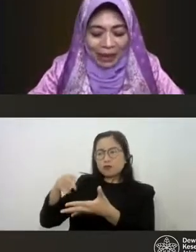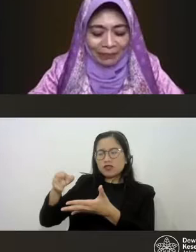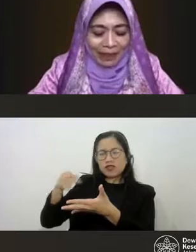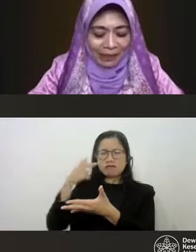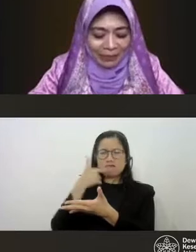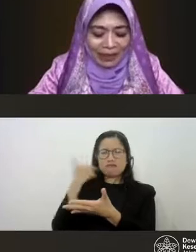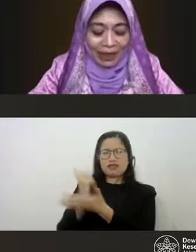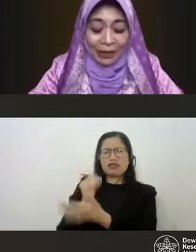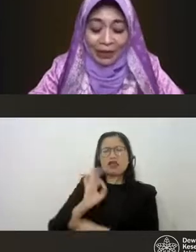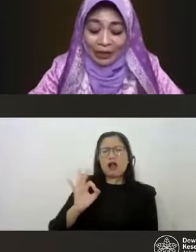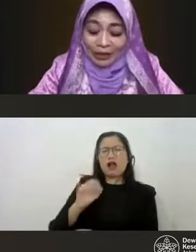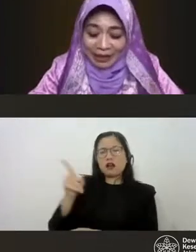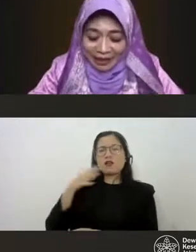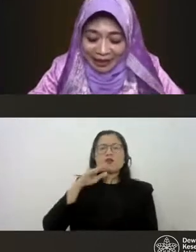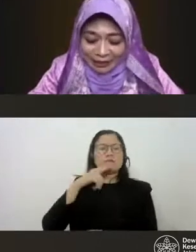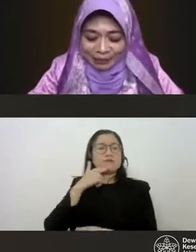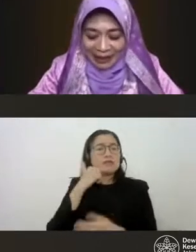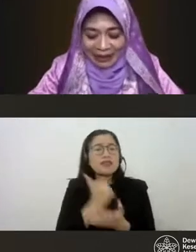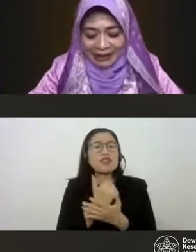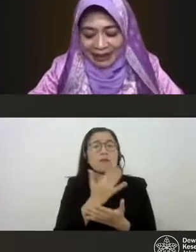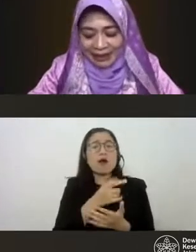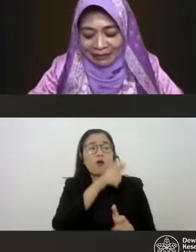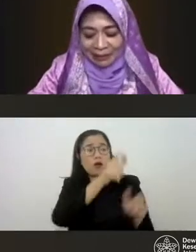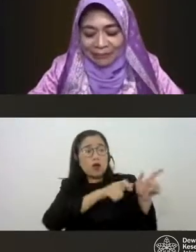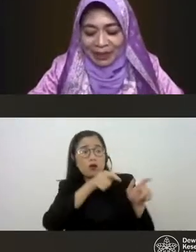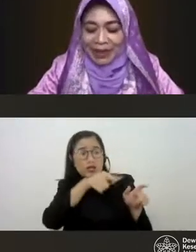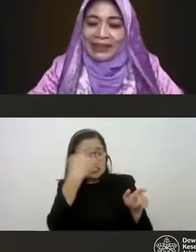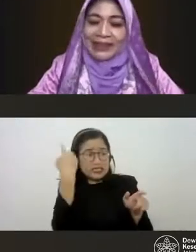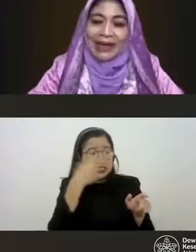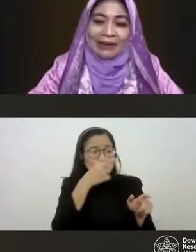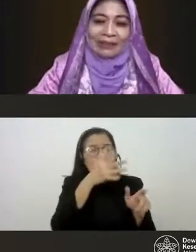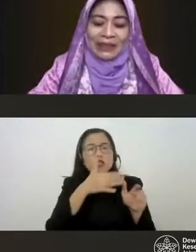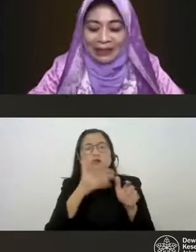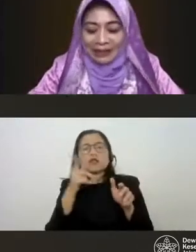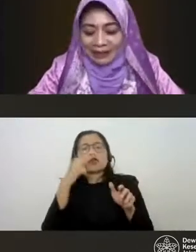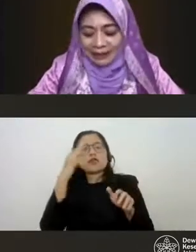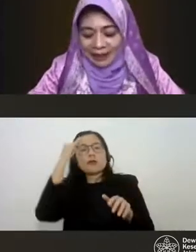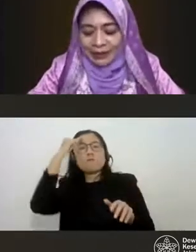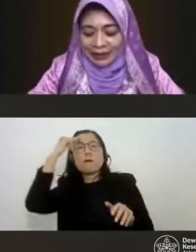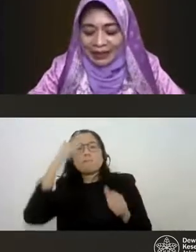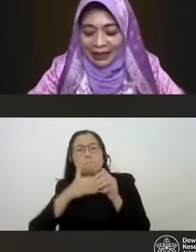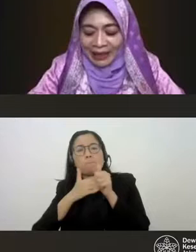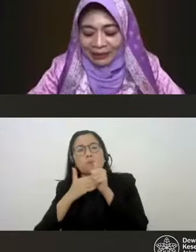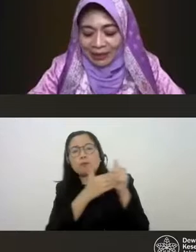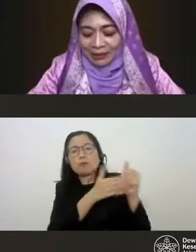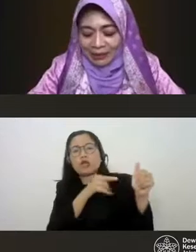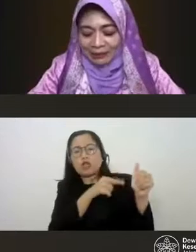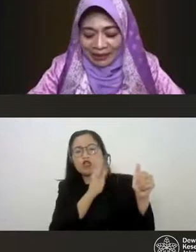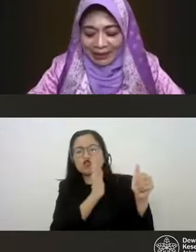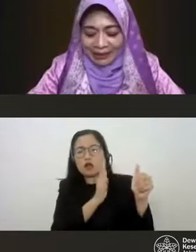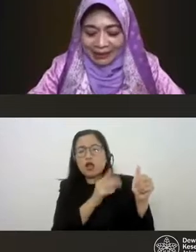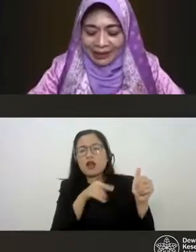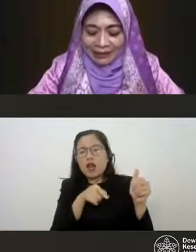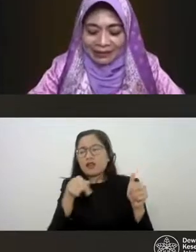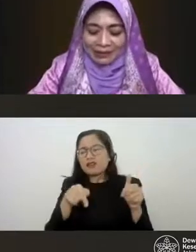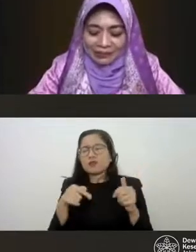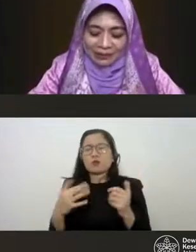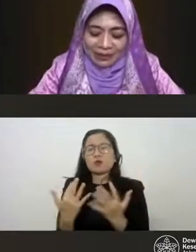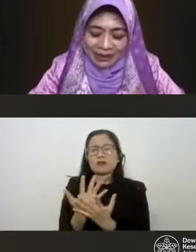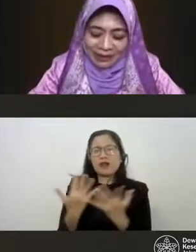pendapat, paham dan tafsir dari orang yang sudah terlanjur mereka jadikan imam. Nah, inilah yang menjadi kesulitan dalam masyarakat